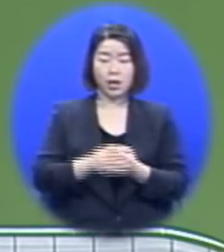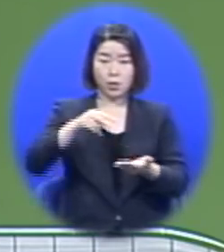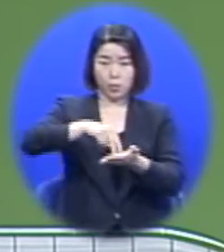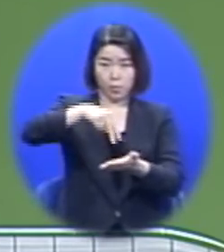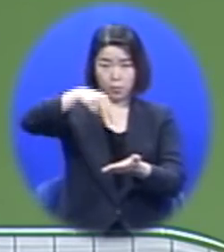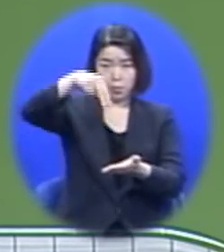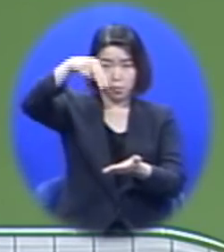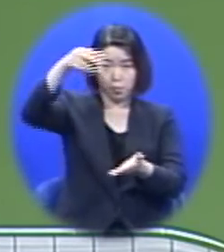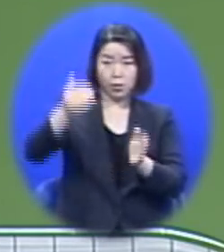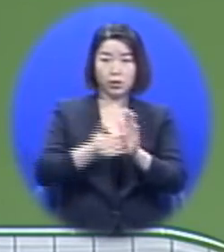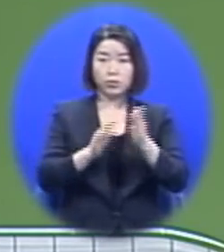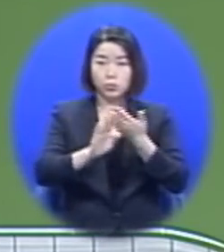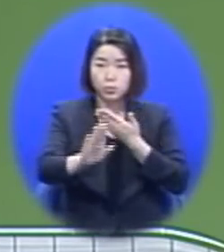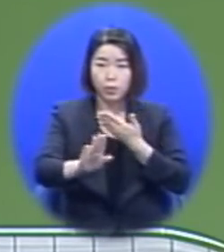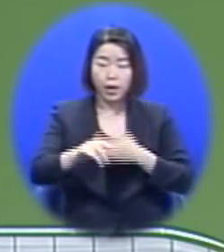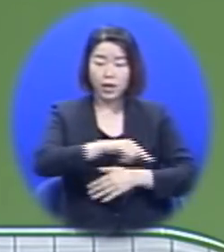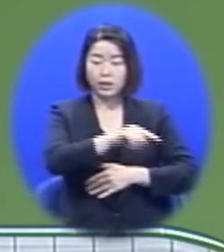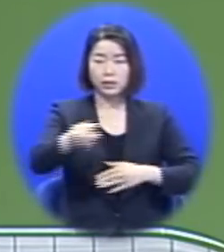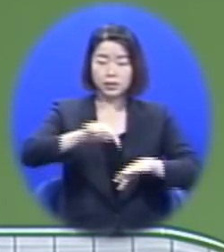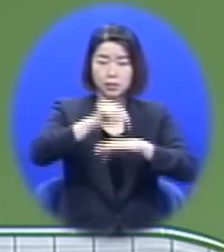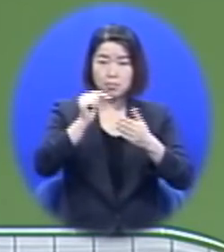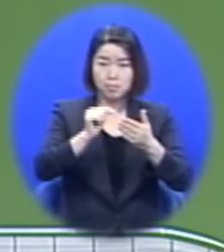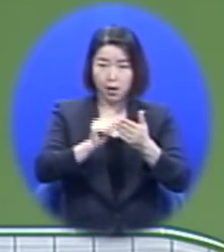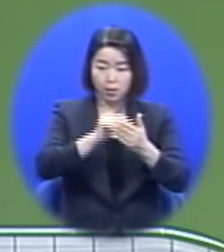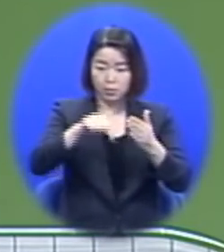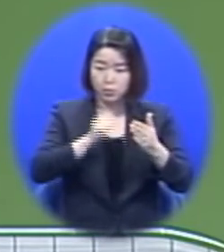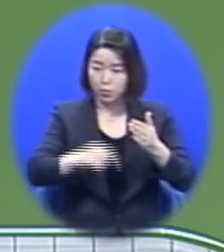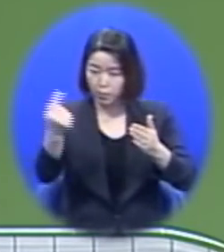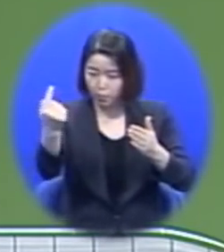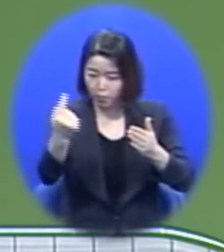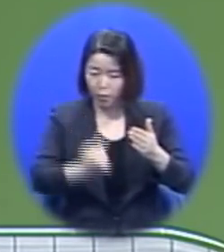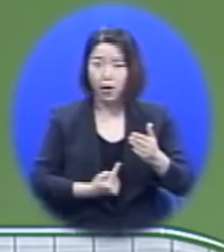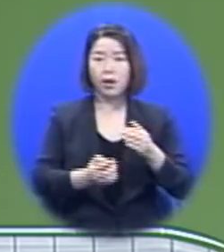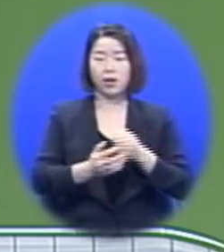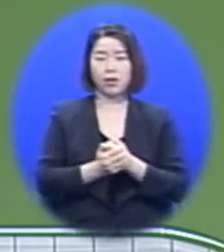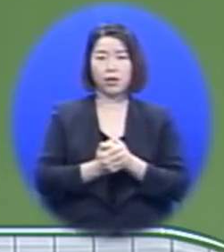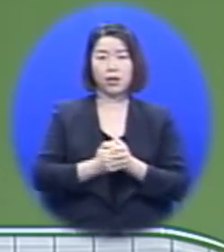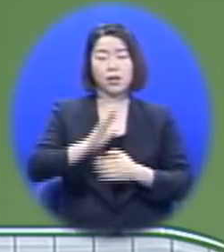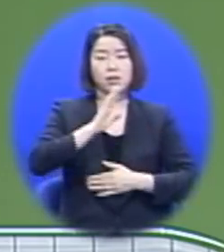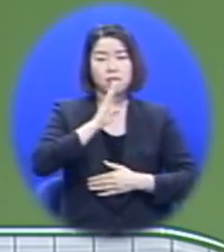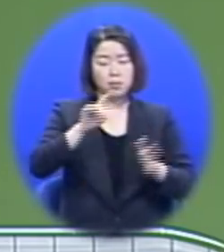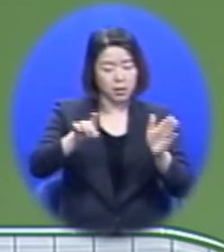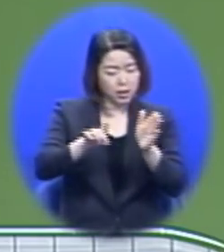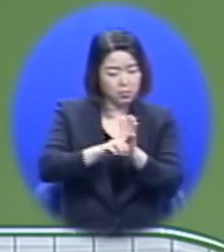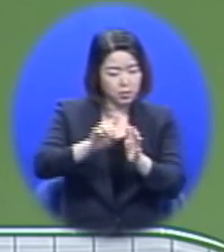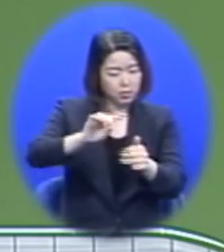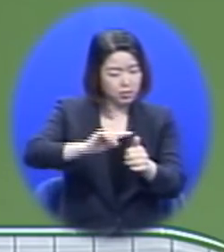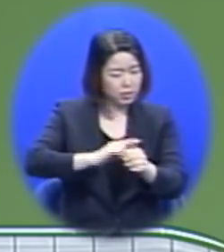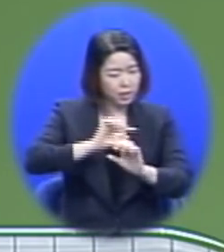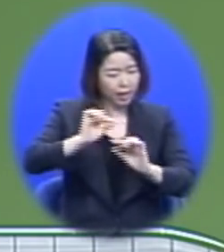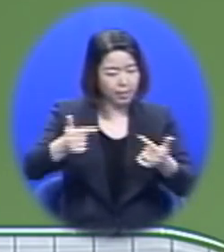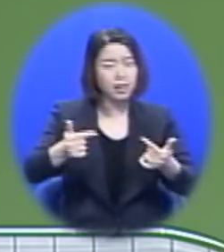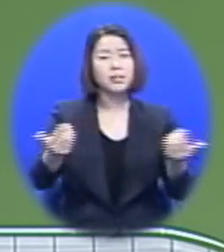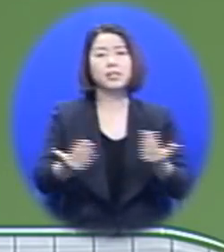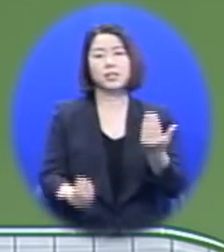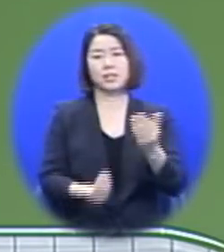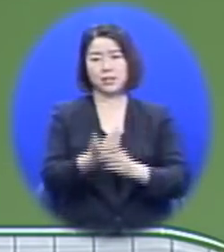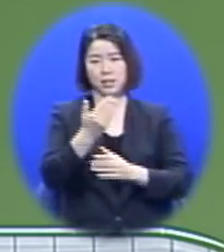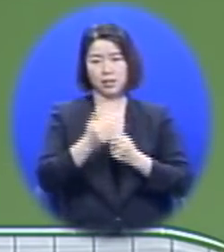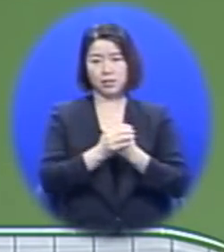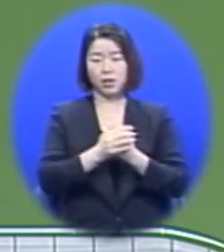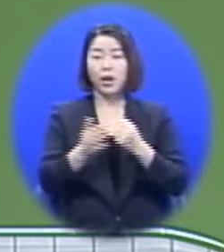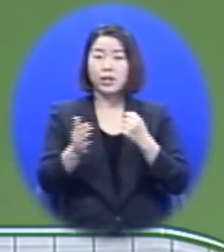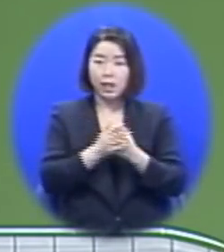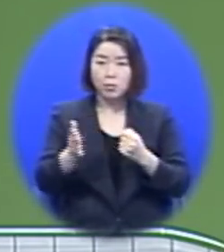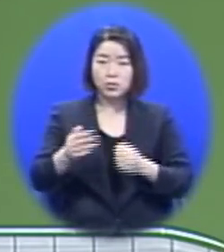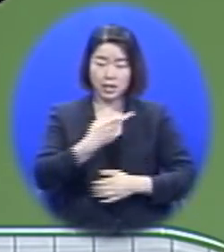승천하시고 난 다음에 그들 마음속에 임하셨습니다. 정말 믿어지지 않는 일이 벌어졌습니다. 그래서 그들은